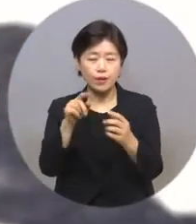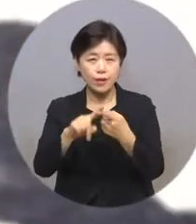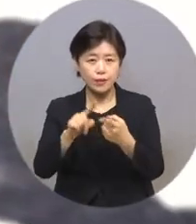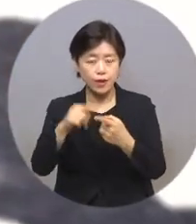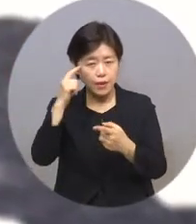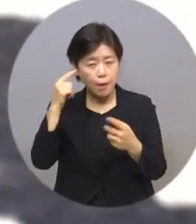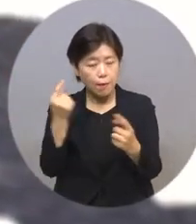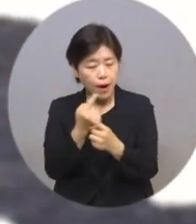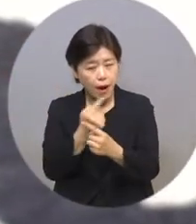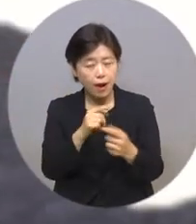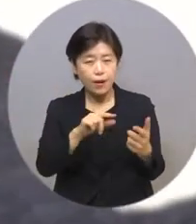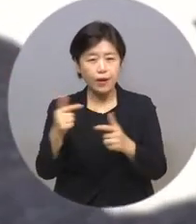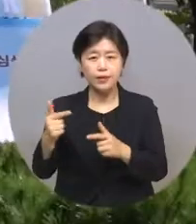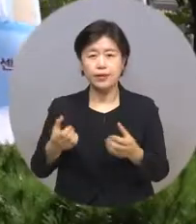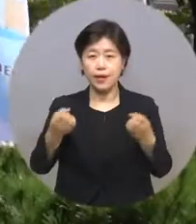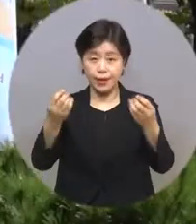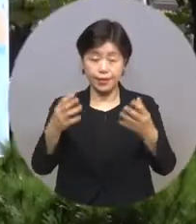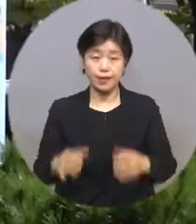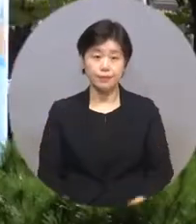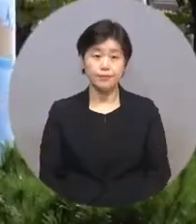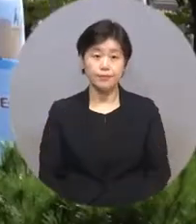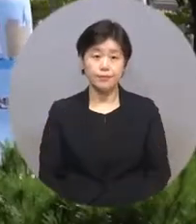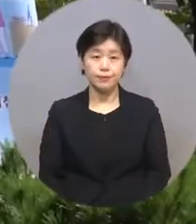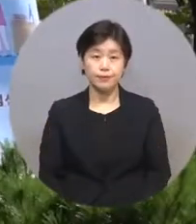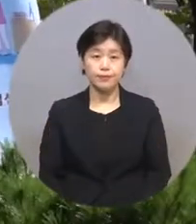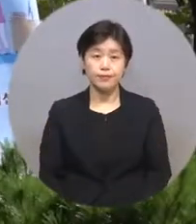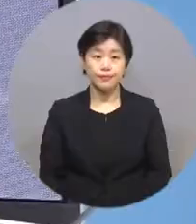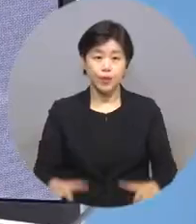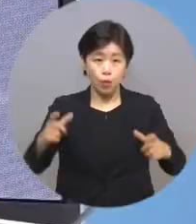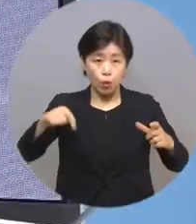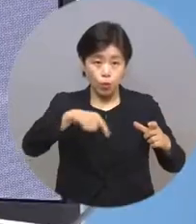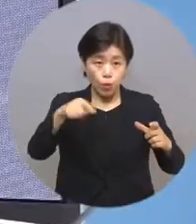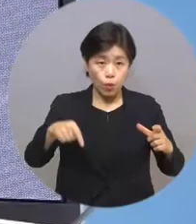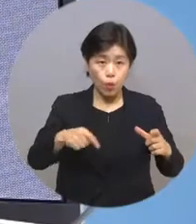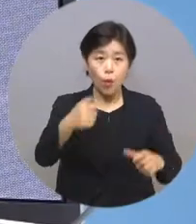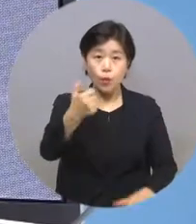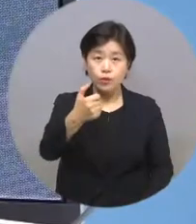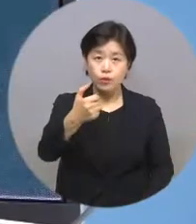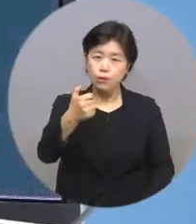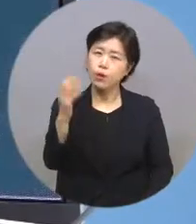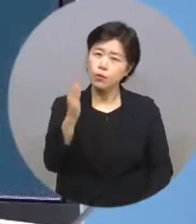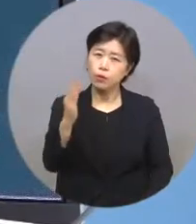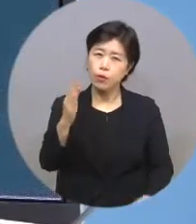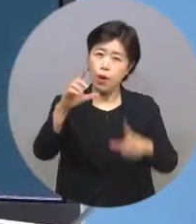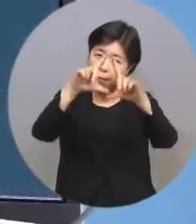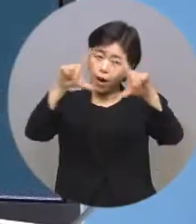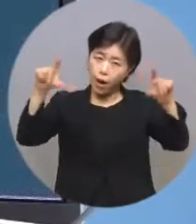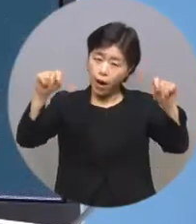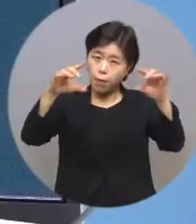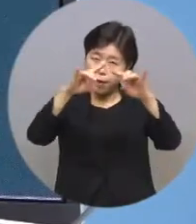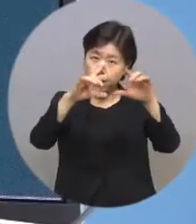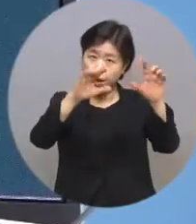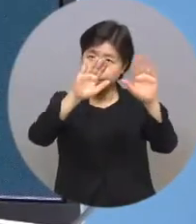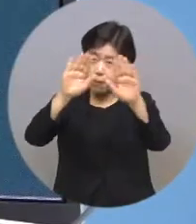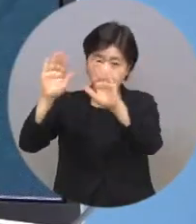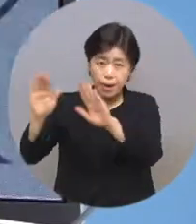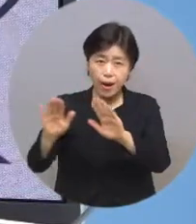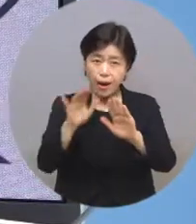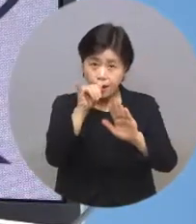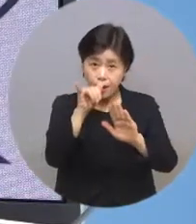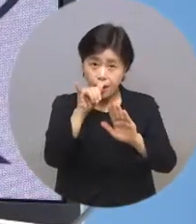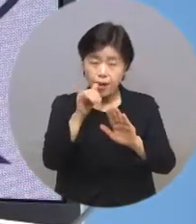다양한 행사를 진행합니다 횡성 없이 가지의 50여개 배너와 전광판으로 국민들에게 치매 극복에 대해서